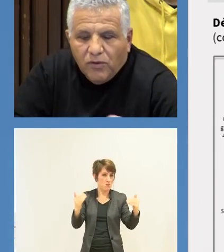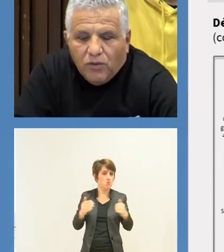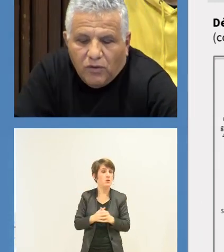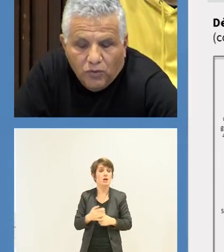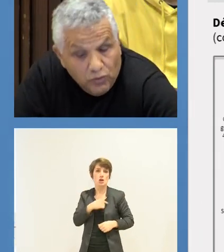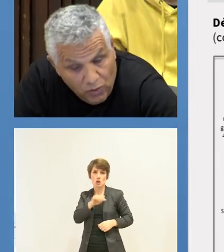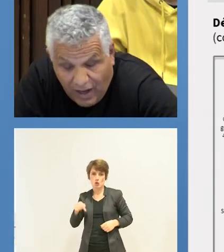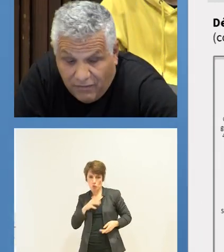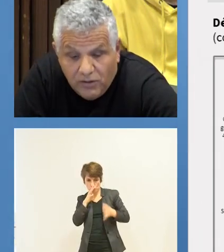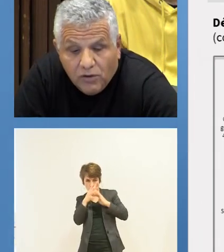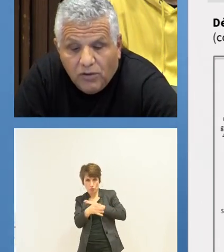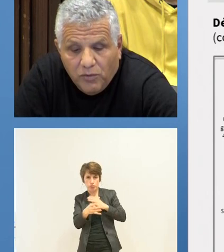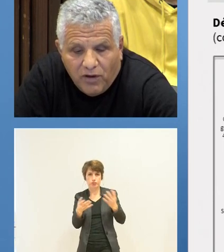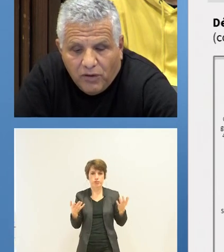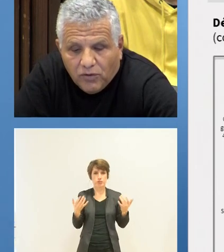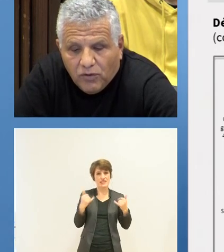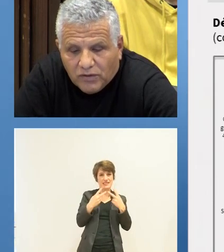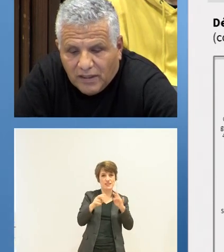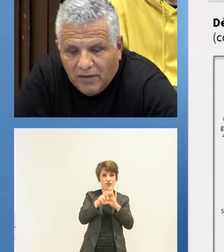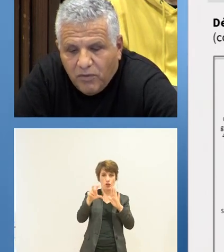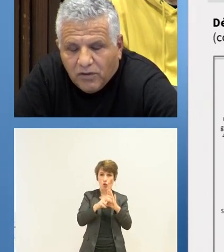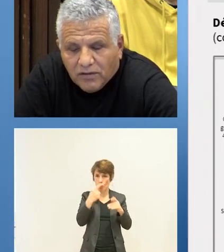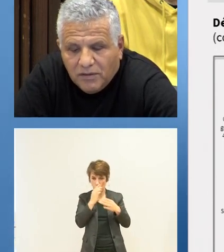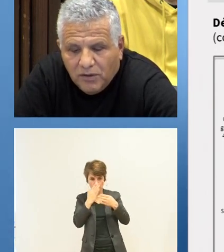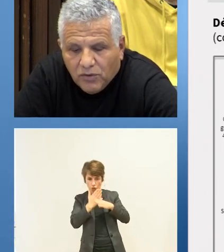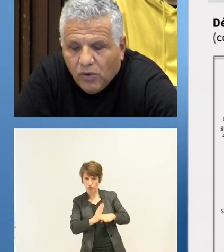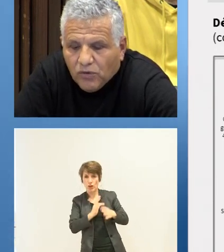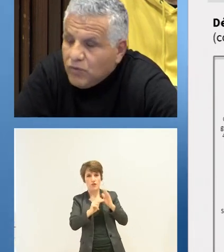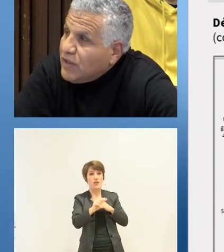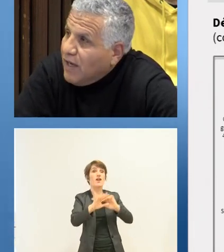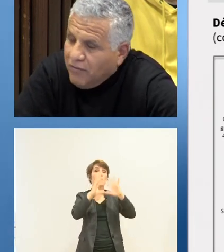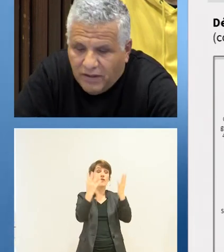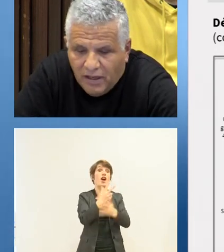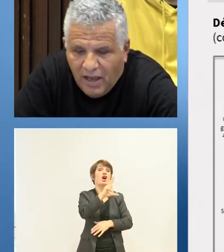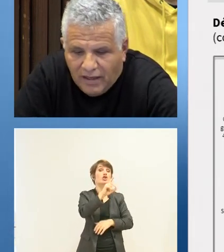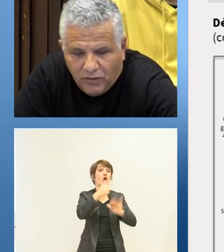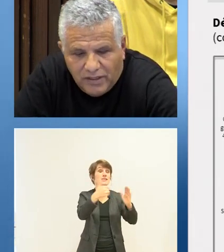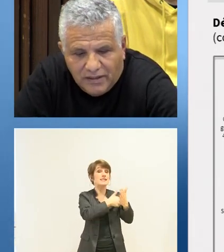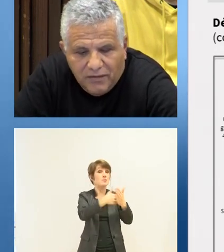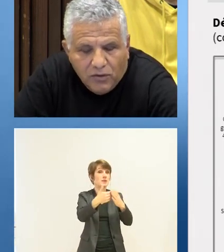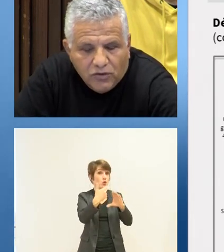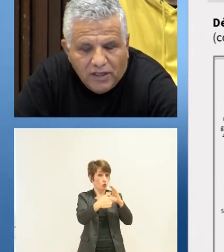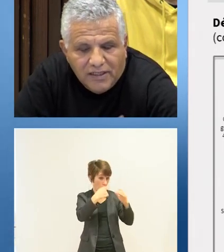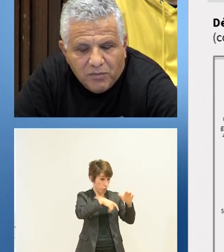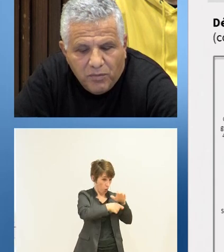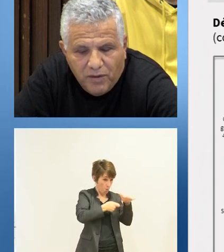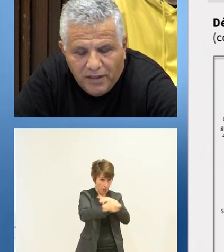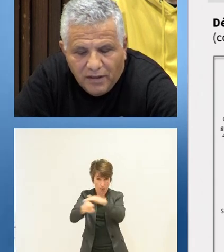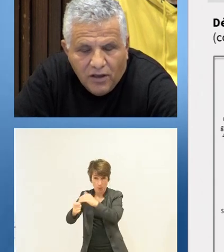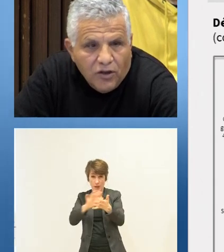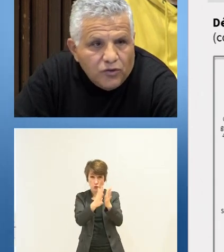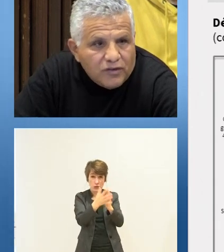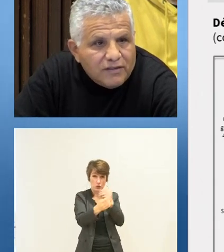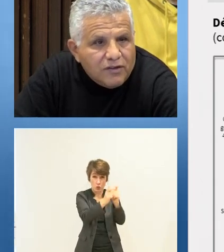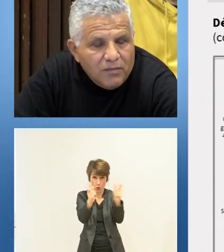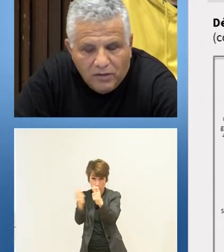prévoyons nous à la ville de grenoble 2 prévoyant de consacrer plus de 36 millions d'euros soutien à la vie associative et aux organismes publics